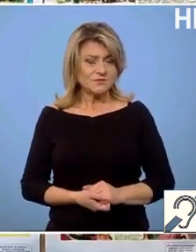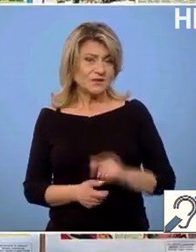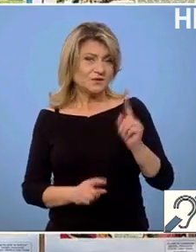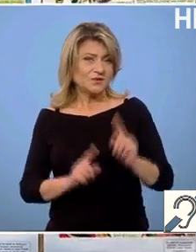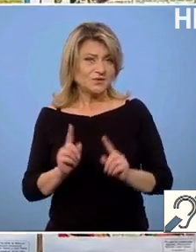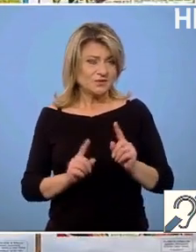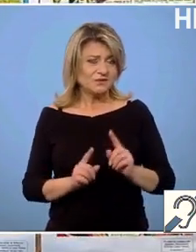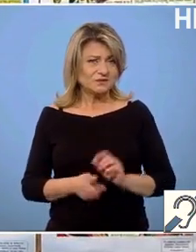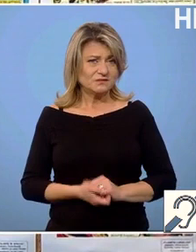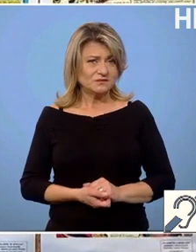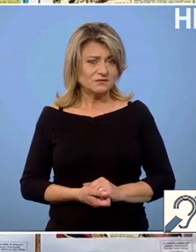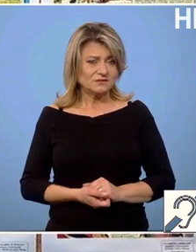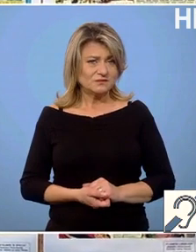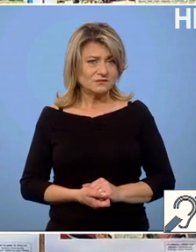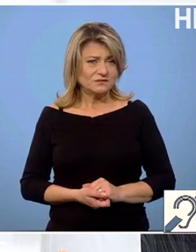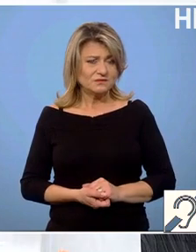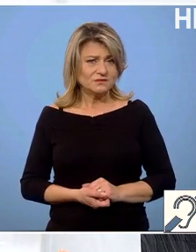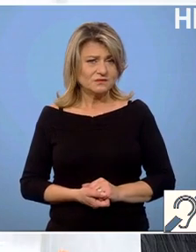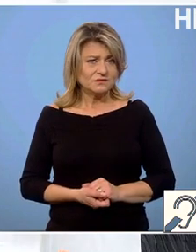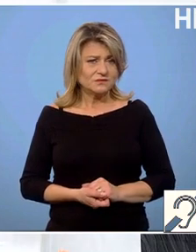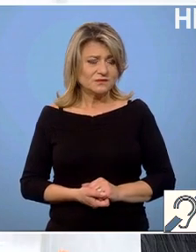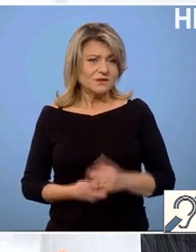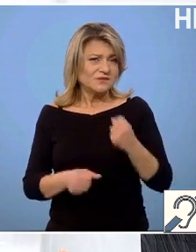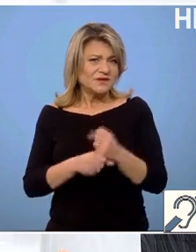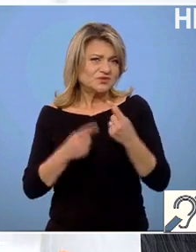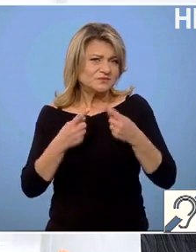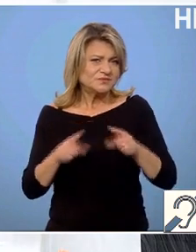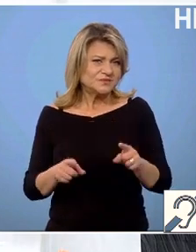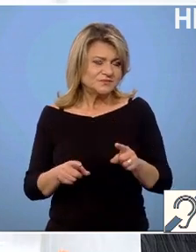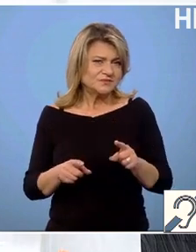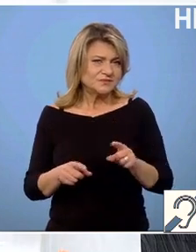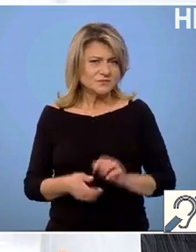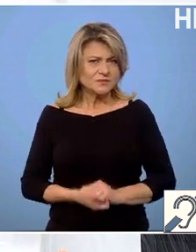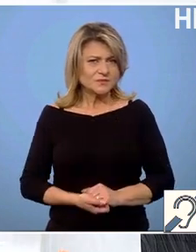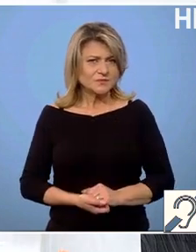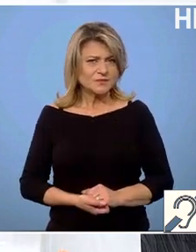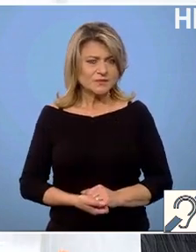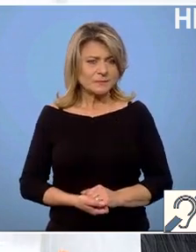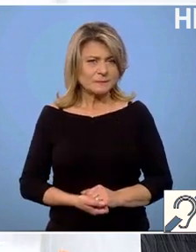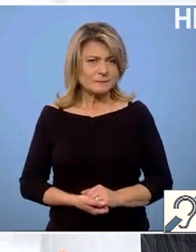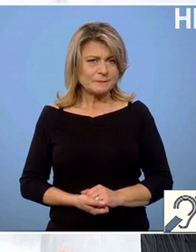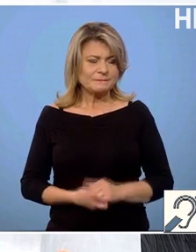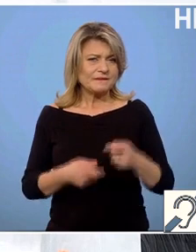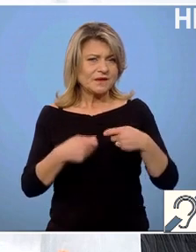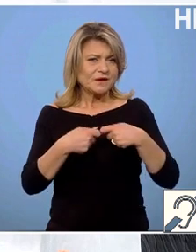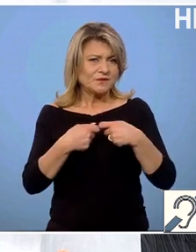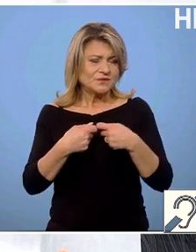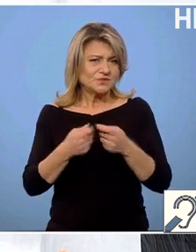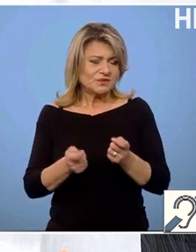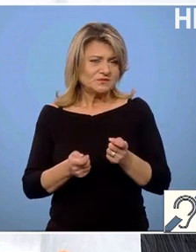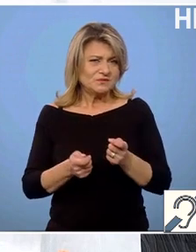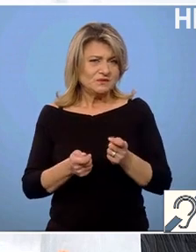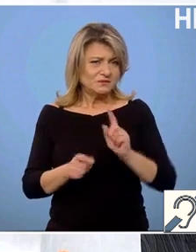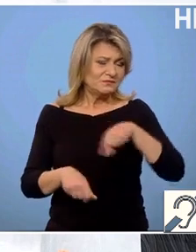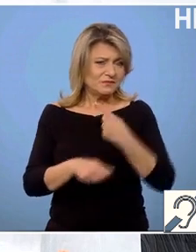UNICEF realmente face diferența și în toate cazurile pe care le-am văzut până aici,